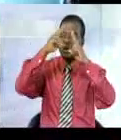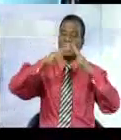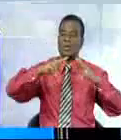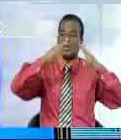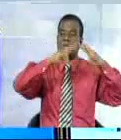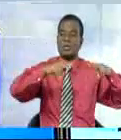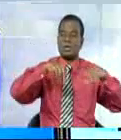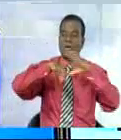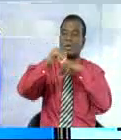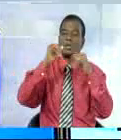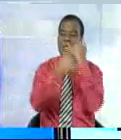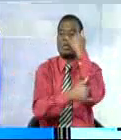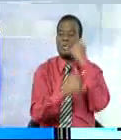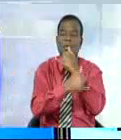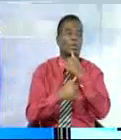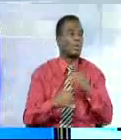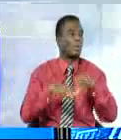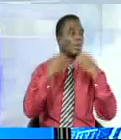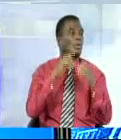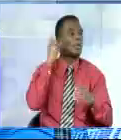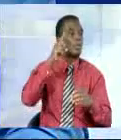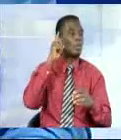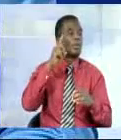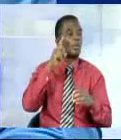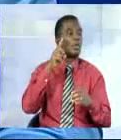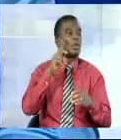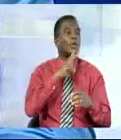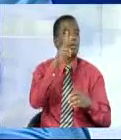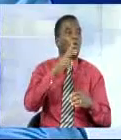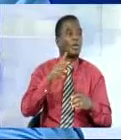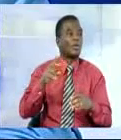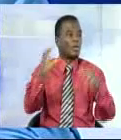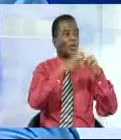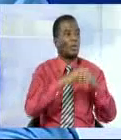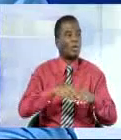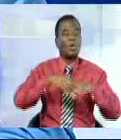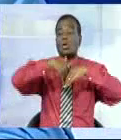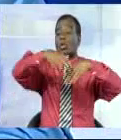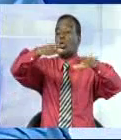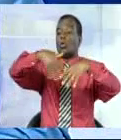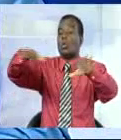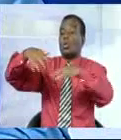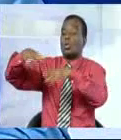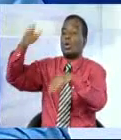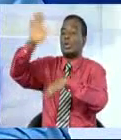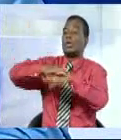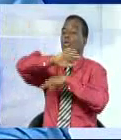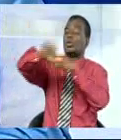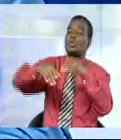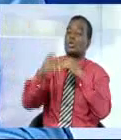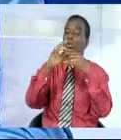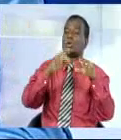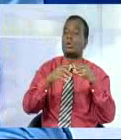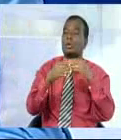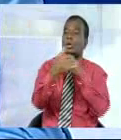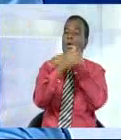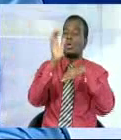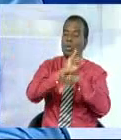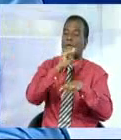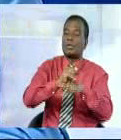pays. La commission Dialogue, Vérité et Réconciliation se déploie sur tout le territoire national. Un atelier